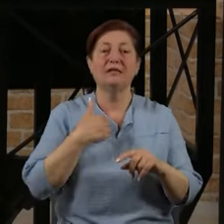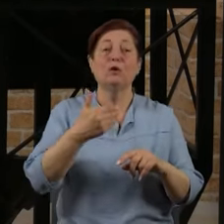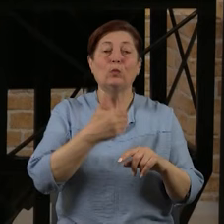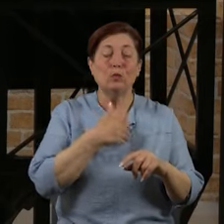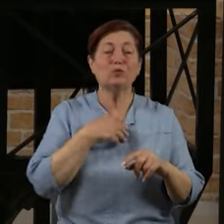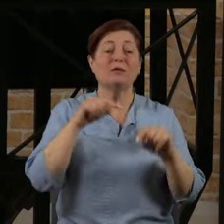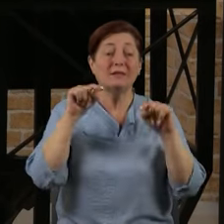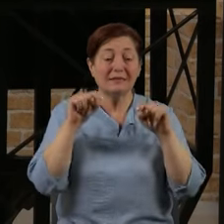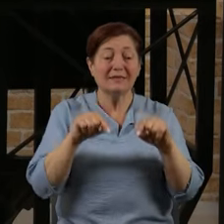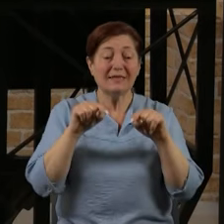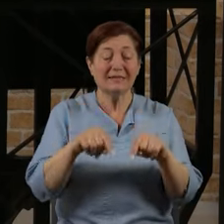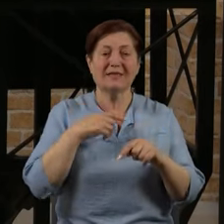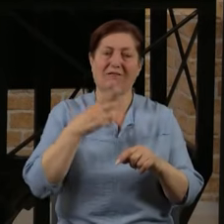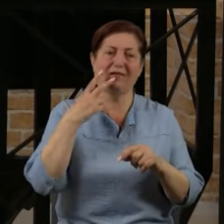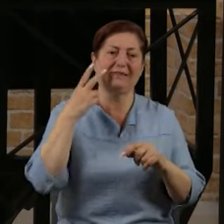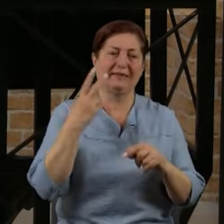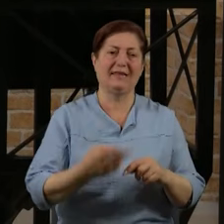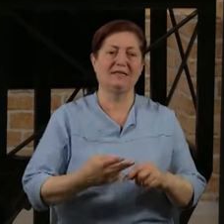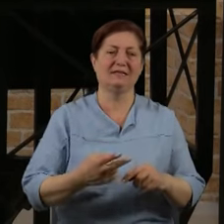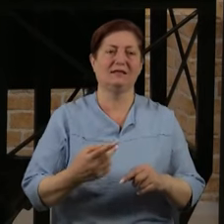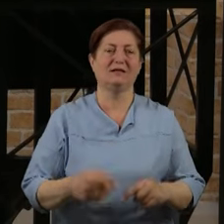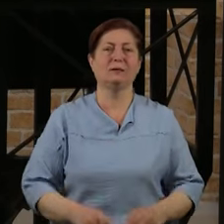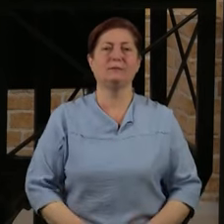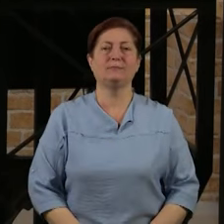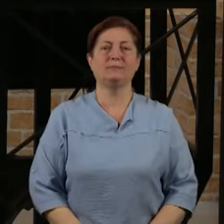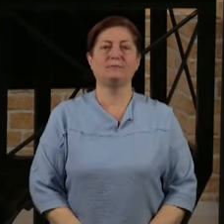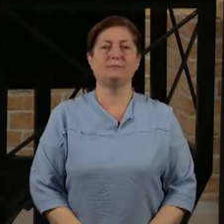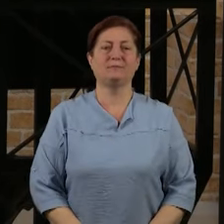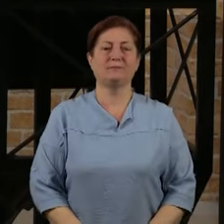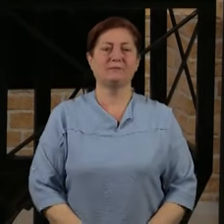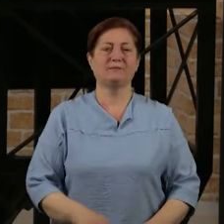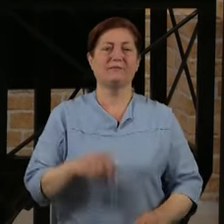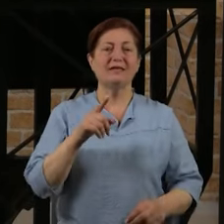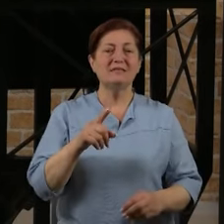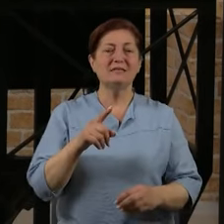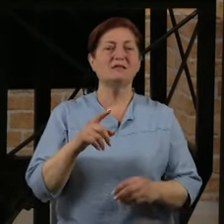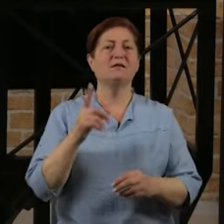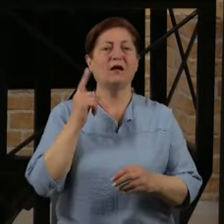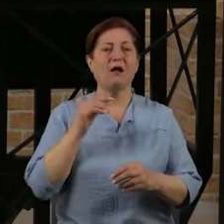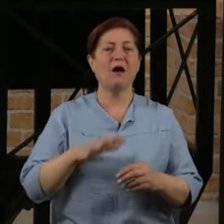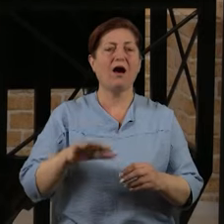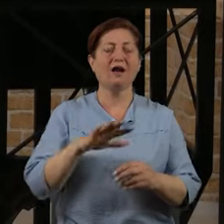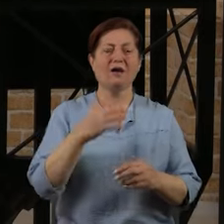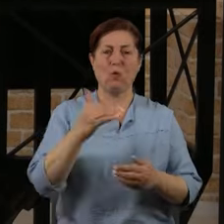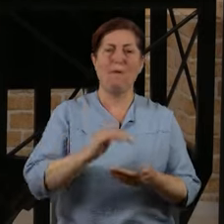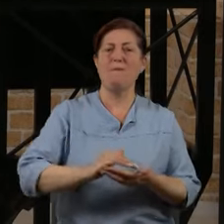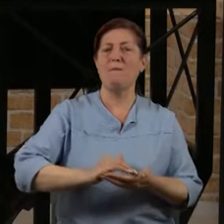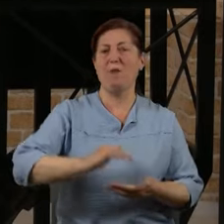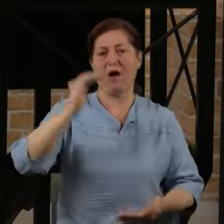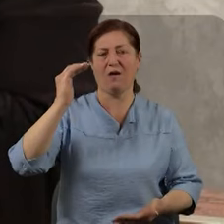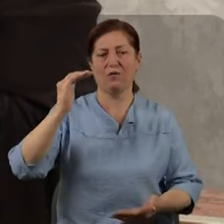եմ, որ հենց այստեղ տեսնենք, ես ուզում եմ, որ հենց այստեղ տեսնենք, եւ բայց այստեղ հայրենիքն է մայրը, թե այդուհանդերձ մանկությունը, ի